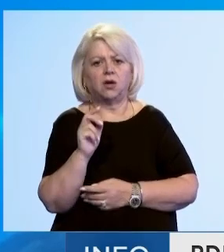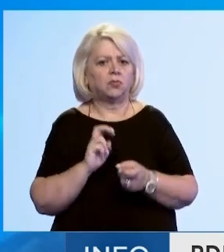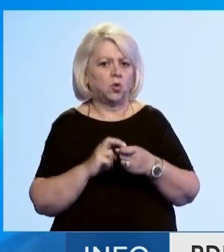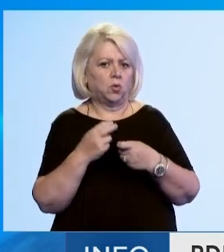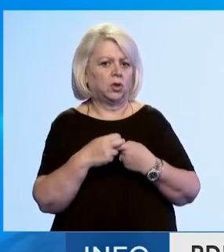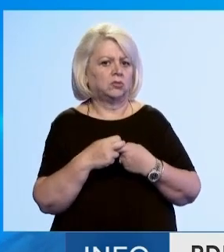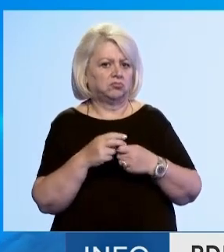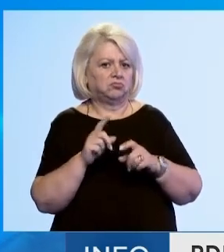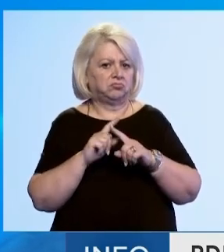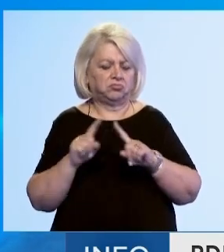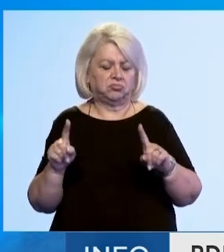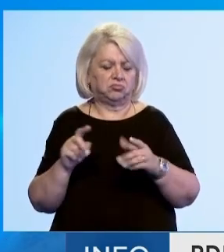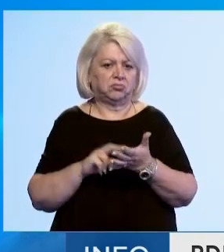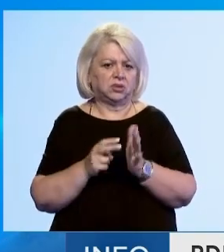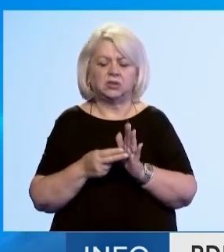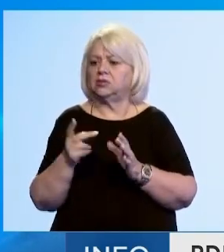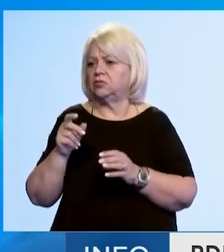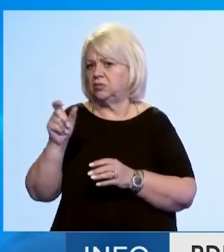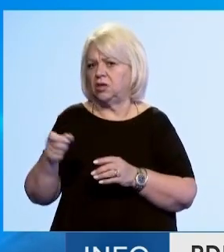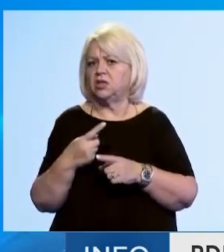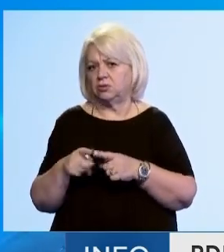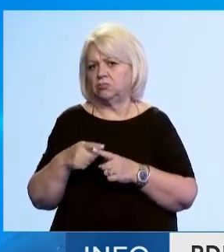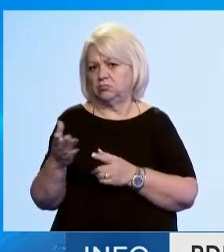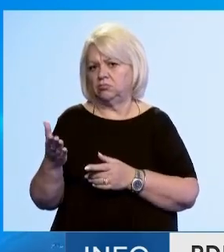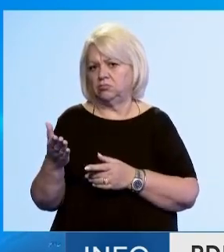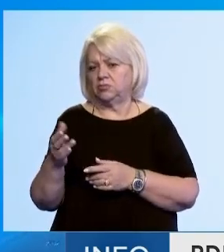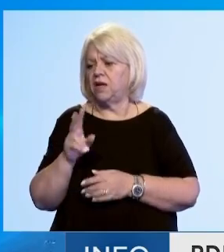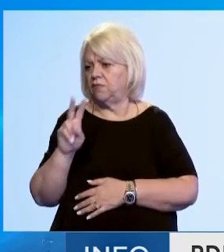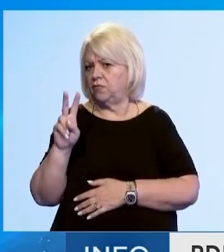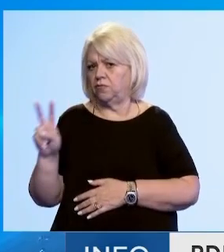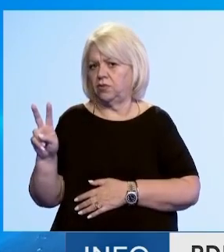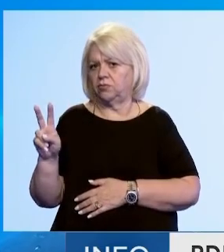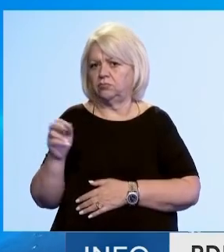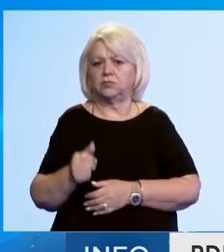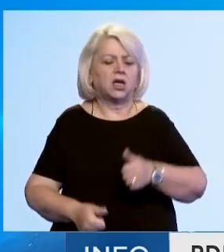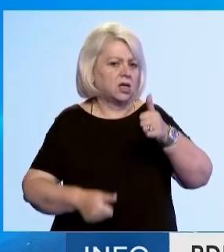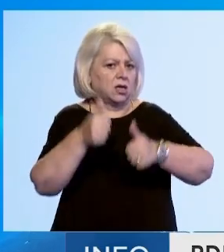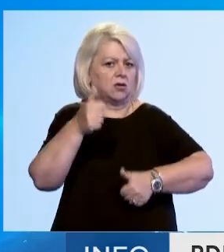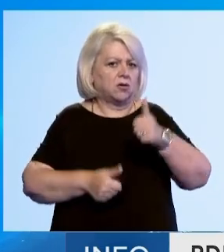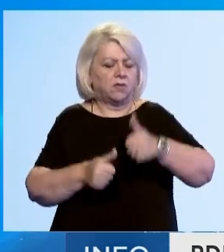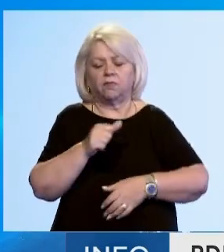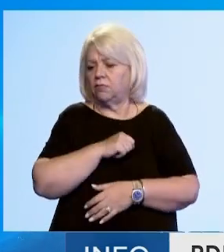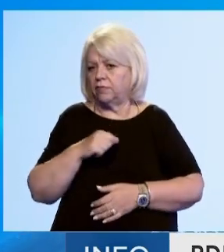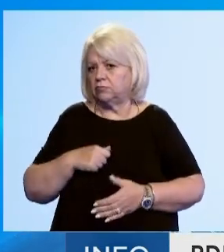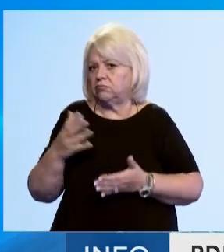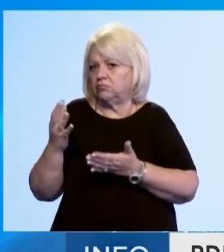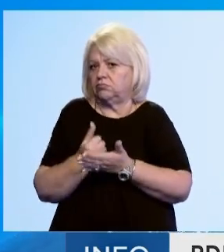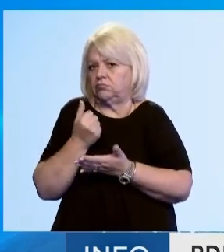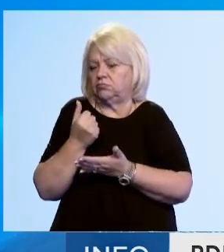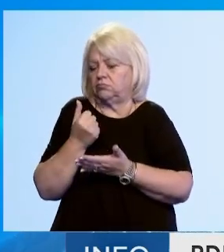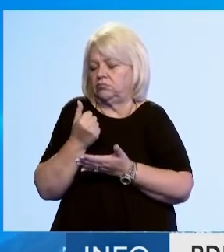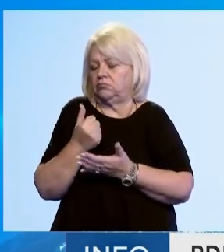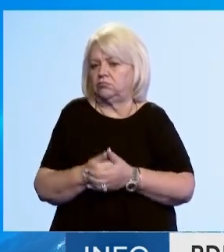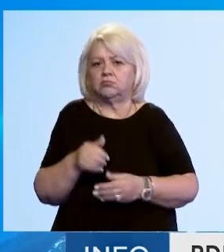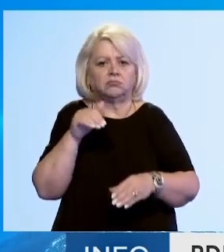me ndonjë subjekt tjetër, për shkak se siç e thashë më herët, Lëvizja vetëvendose ka garuar vetëm në zgjedhje, i ka fituar vetë ato zgjedhje